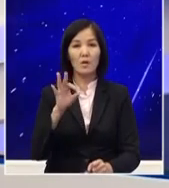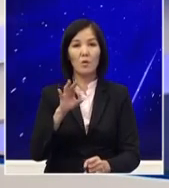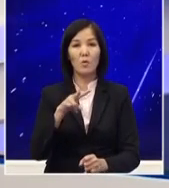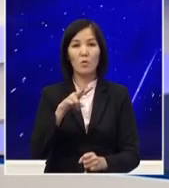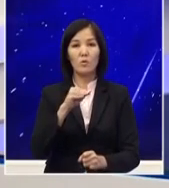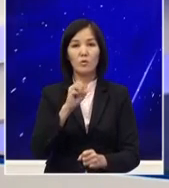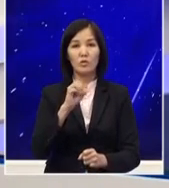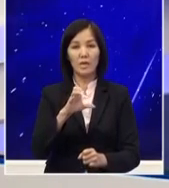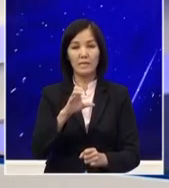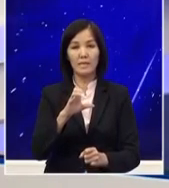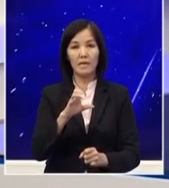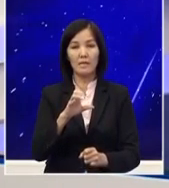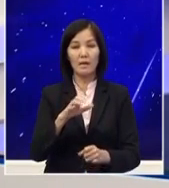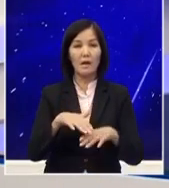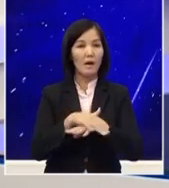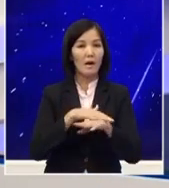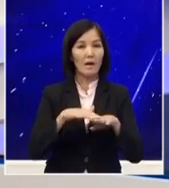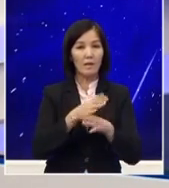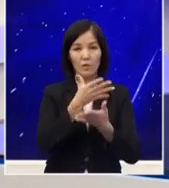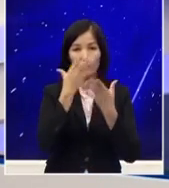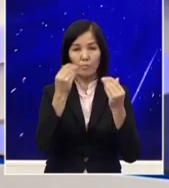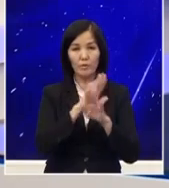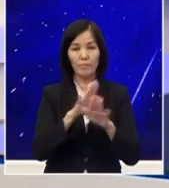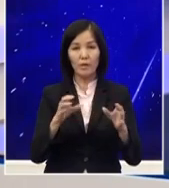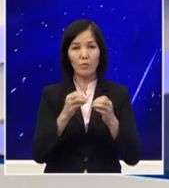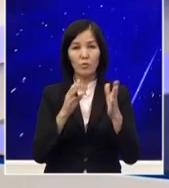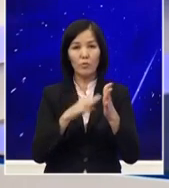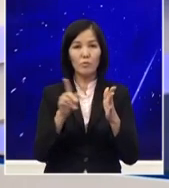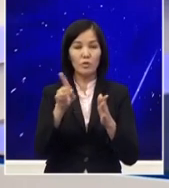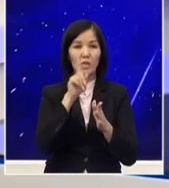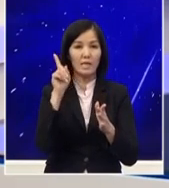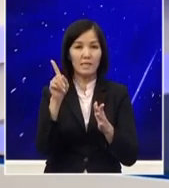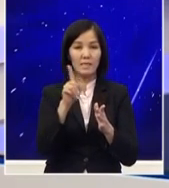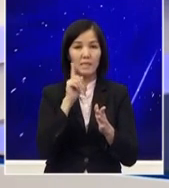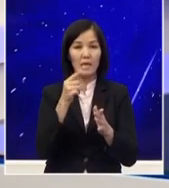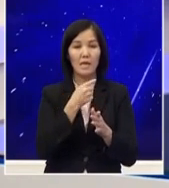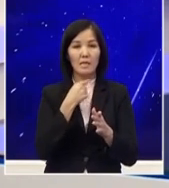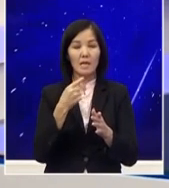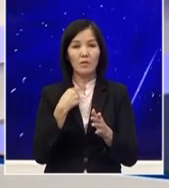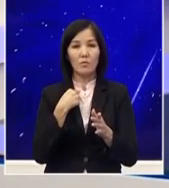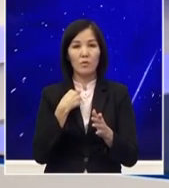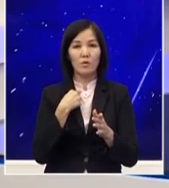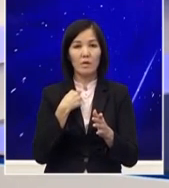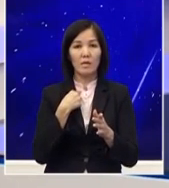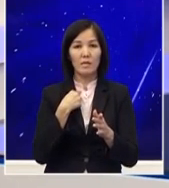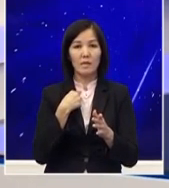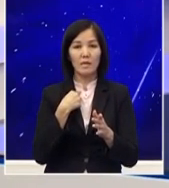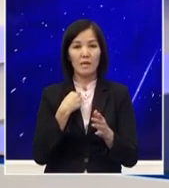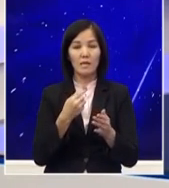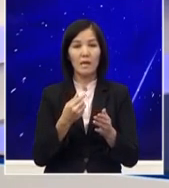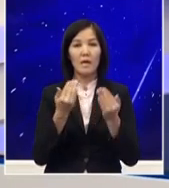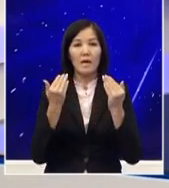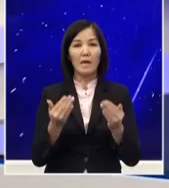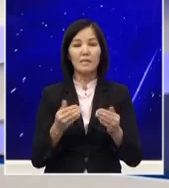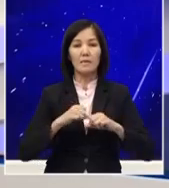Олжас Қолжабековты жетісулықтар ұмытпайды. 19 жасында қыршыннан қиылған жастың мұралы Талдықорған төріне салынды. Жерлестері